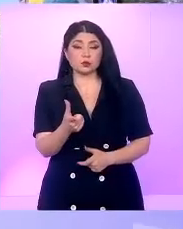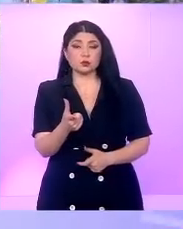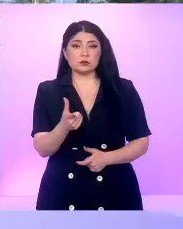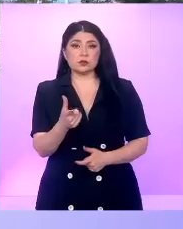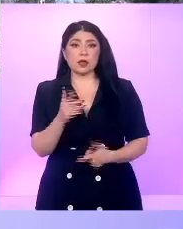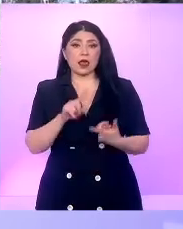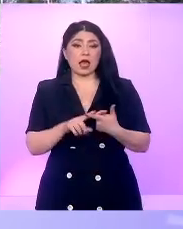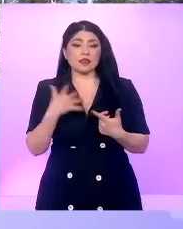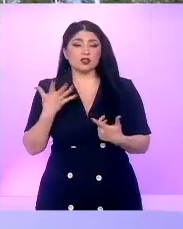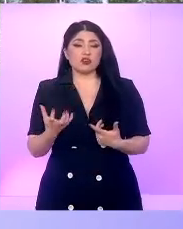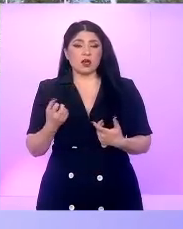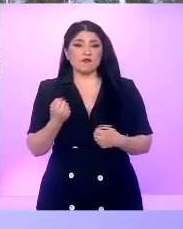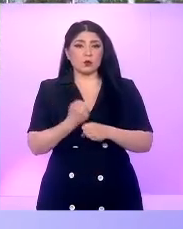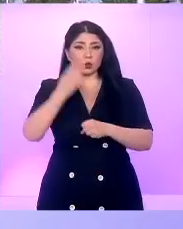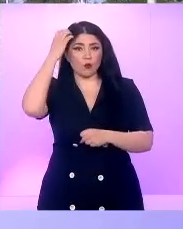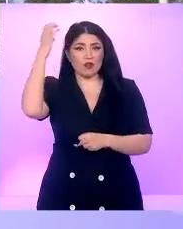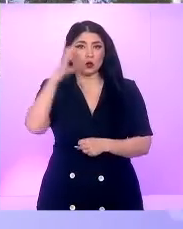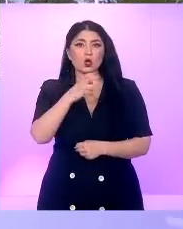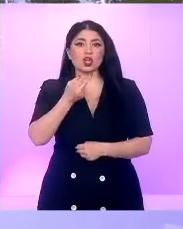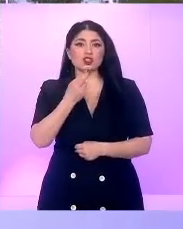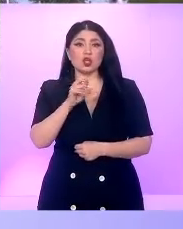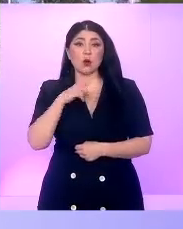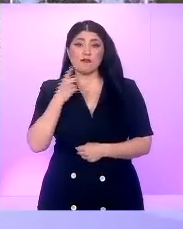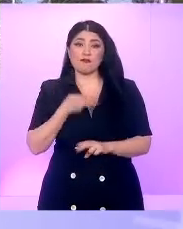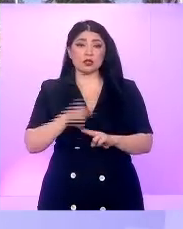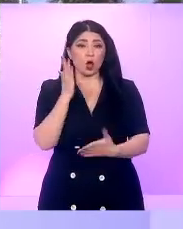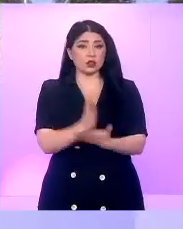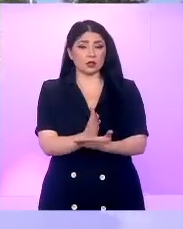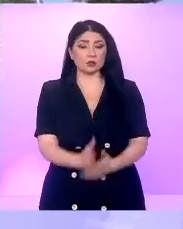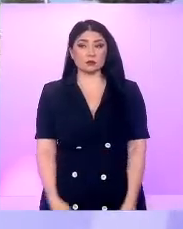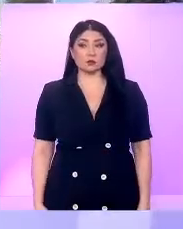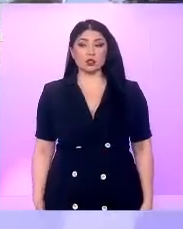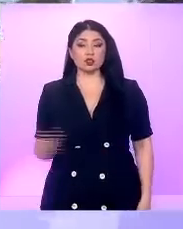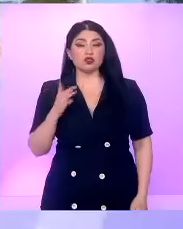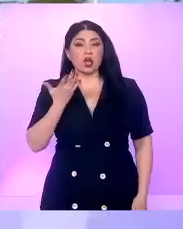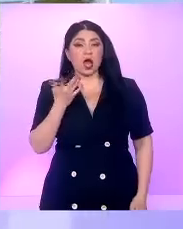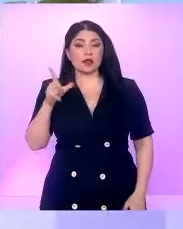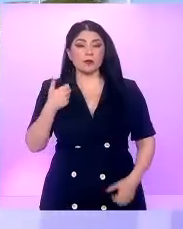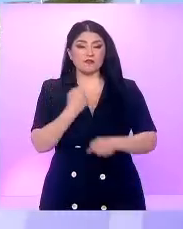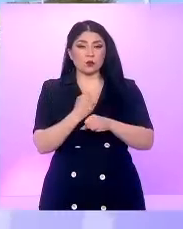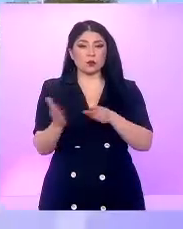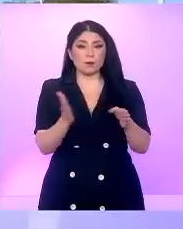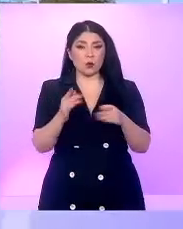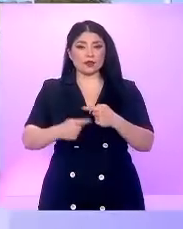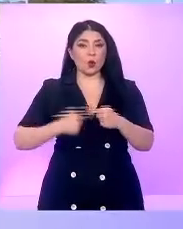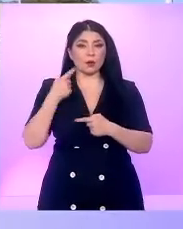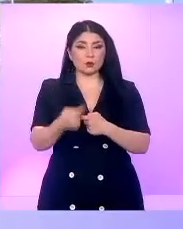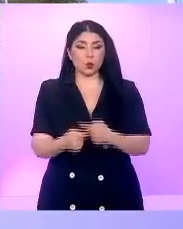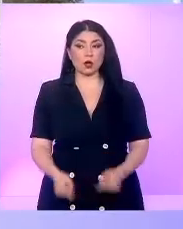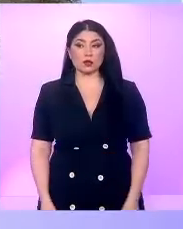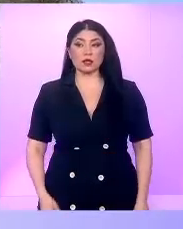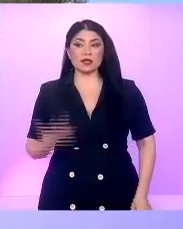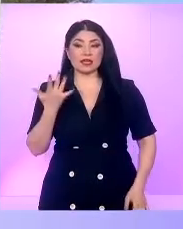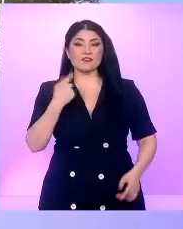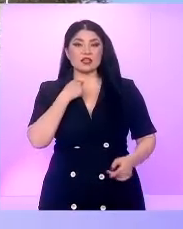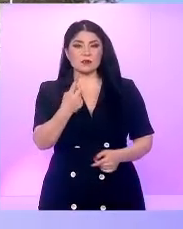care a avut-o guvernul de la Chișinău. Care sunt pașii care ar trebui urmați în perioada imediat următoare? Pentru că deja de câteva